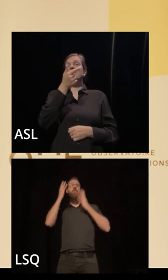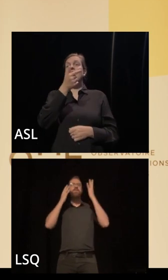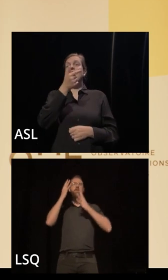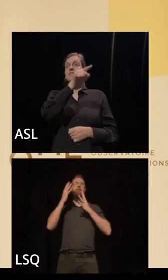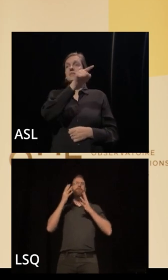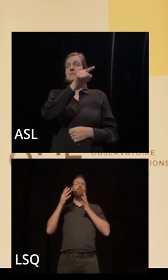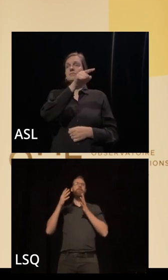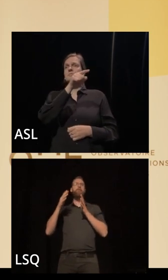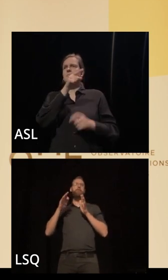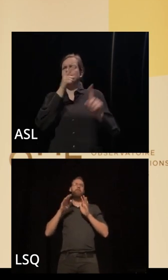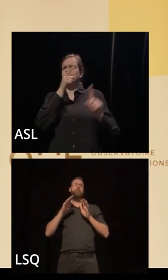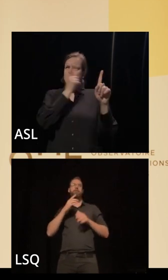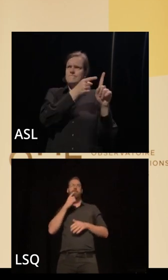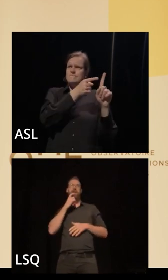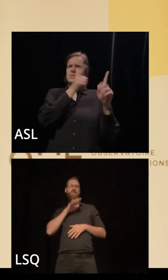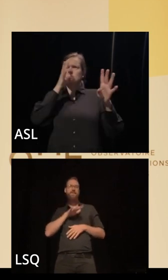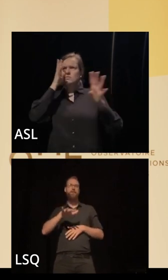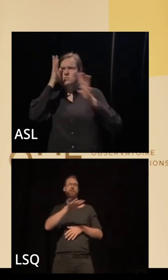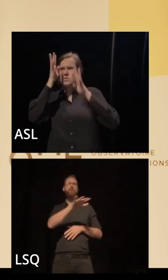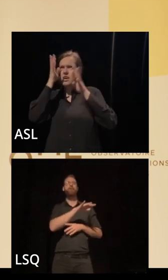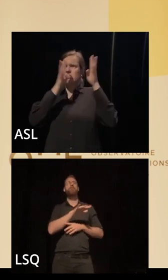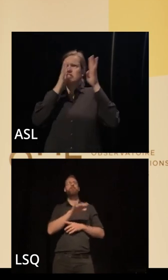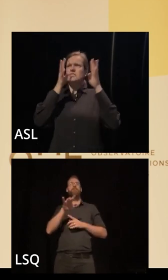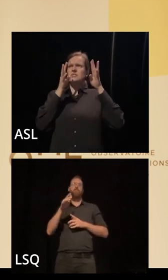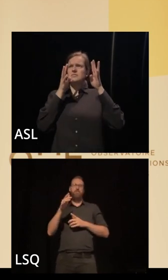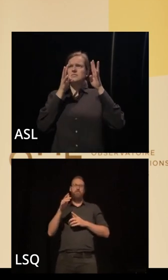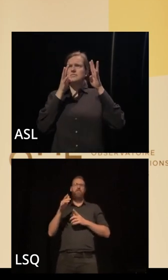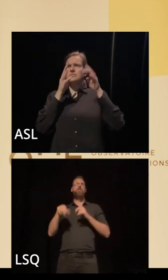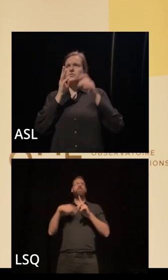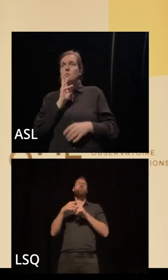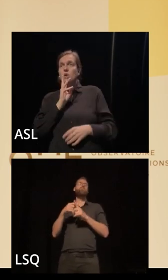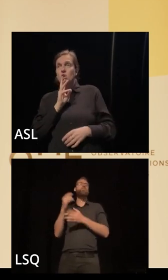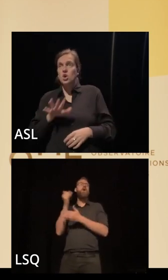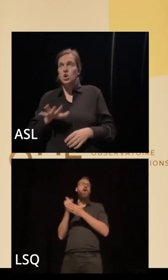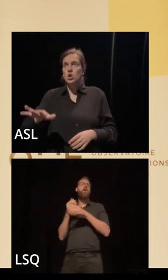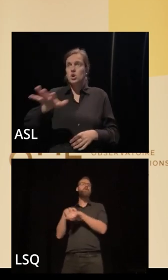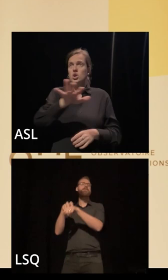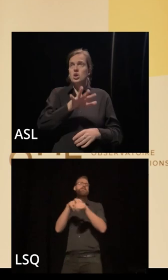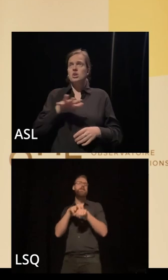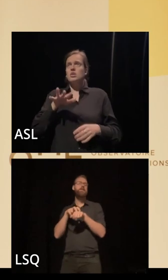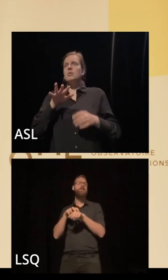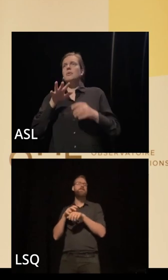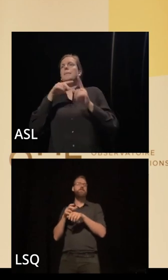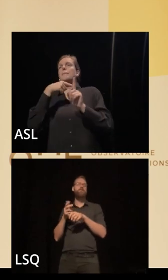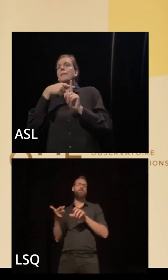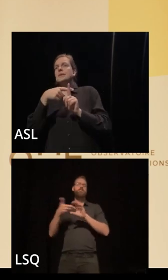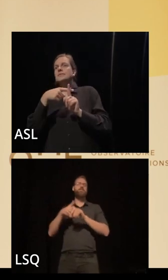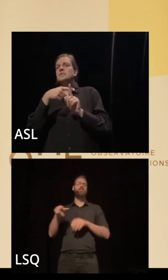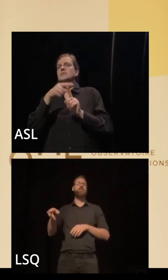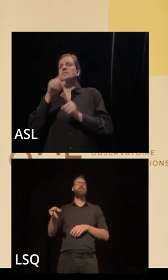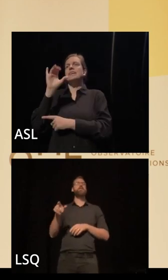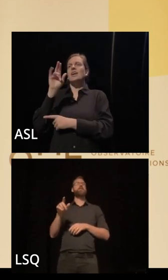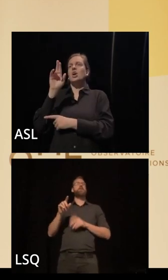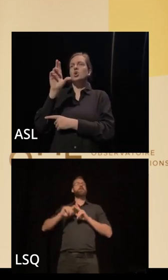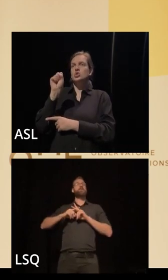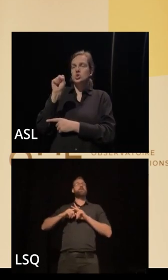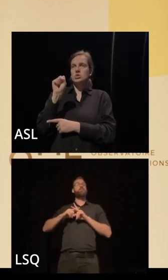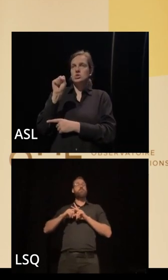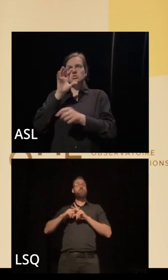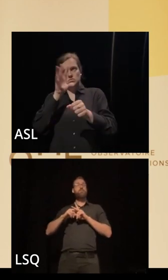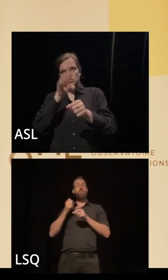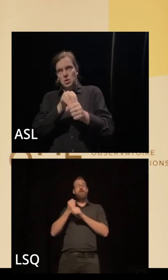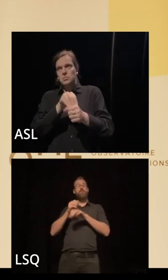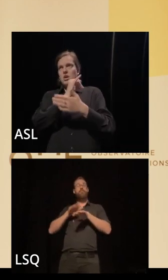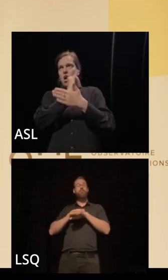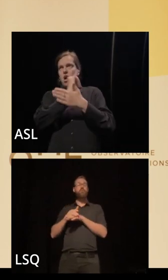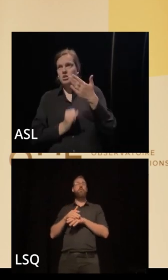au CRITAC, Centre de recherche, d'innovation et de transfert en art du cirque. Ses premiers travaux sur la